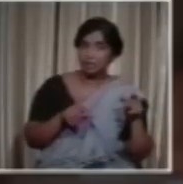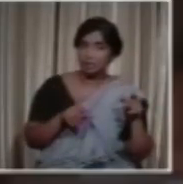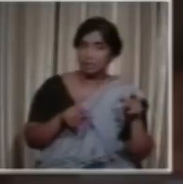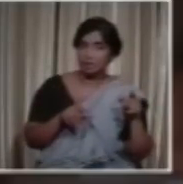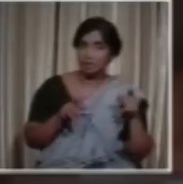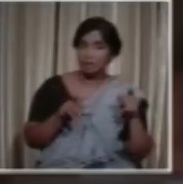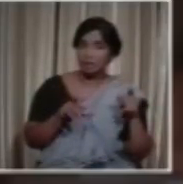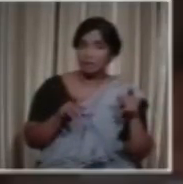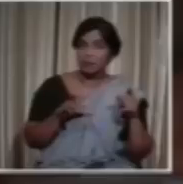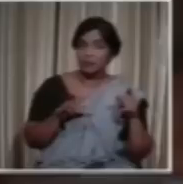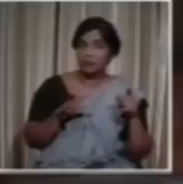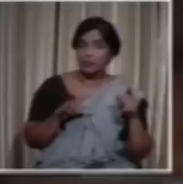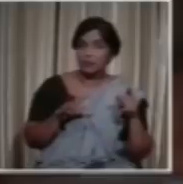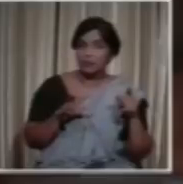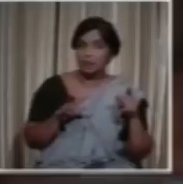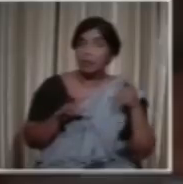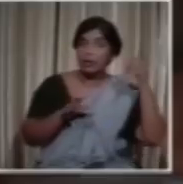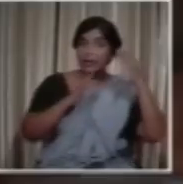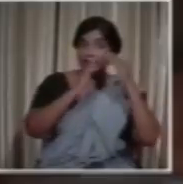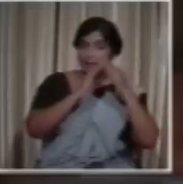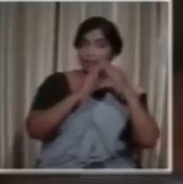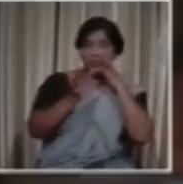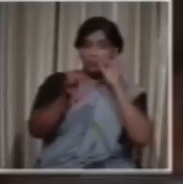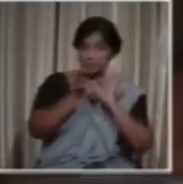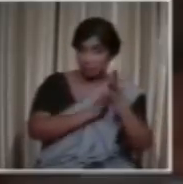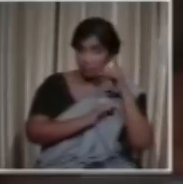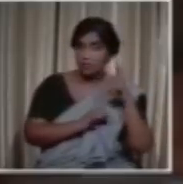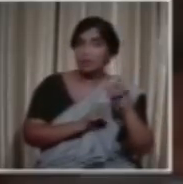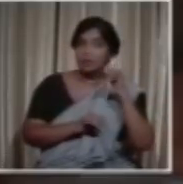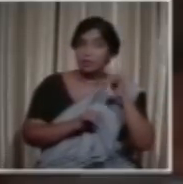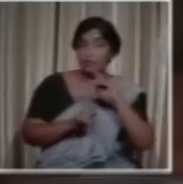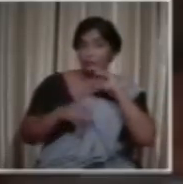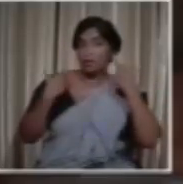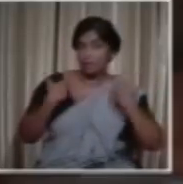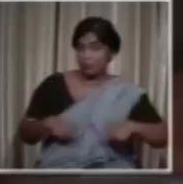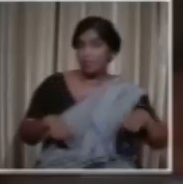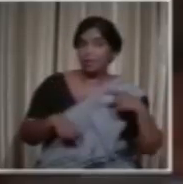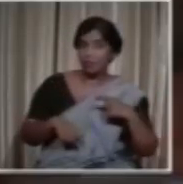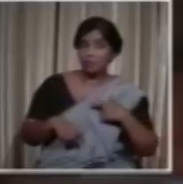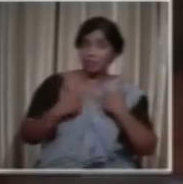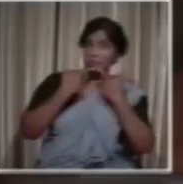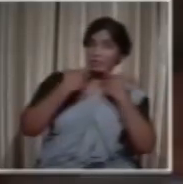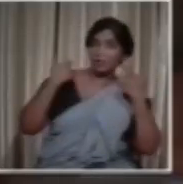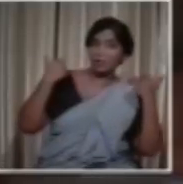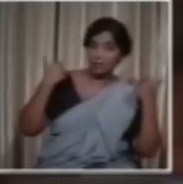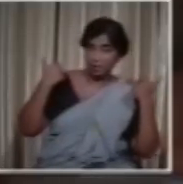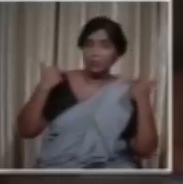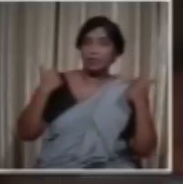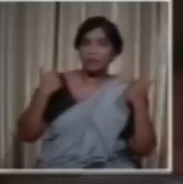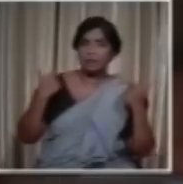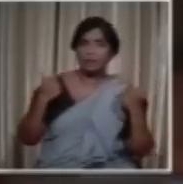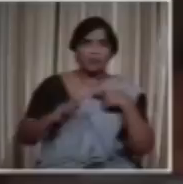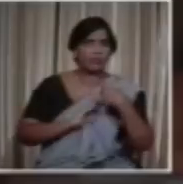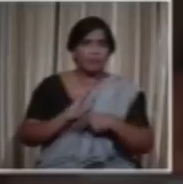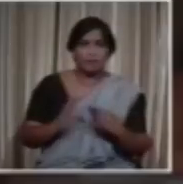අලිසබ්රි මැතුමාගේ ගෙදර ගිනි ගත්තම සමහර නීතිඥවරු මා උජාරුවෙන් මේ මොන රටක්ද